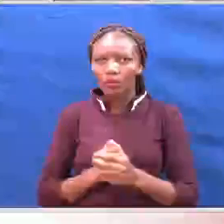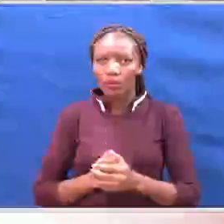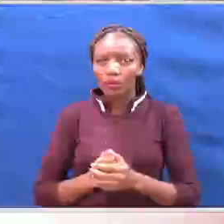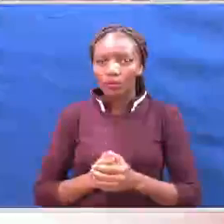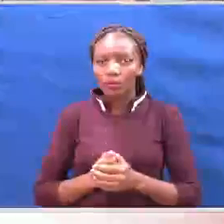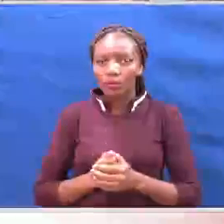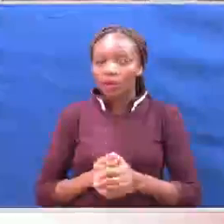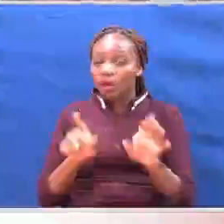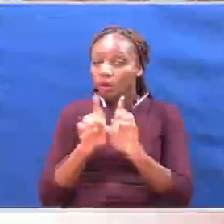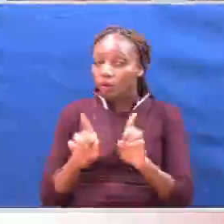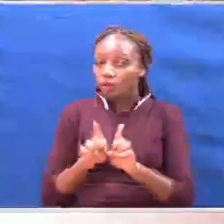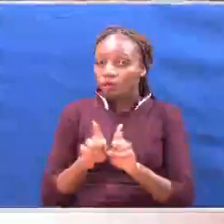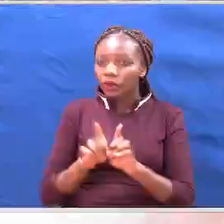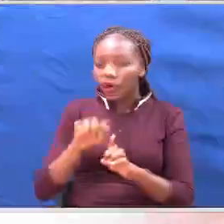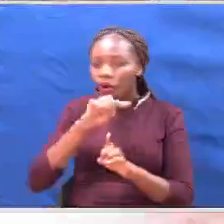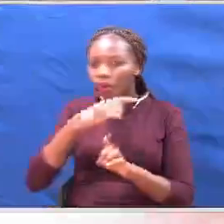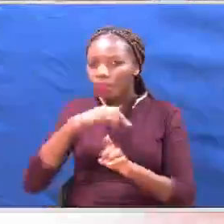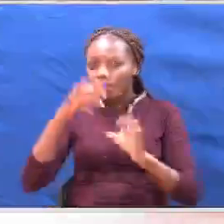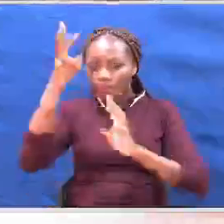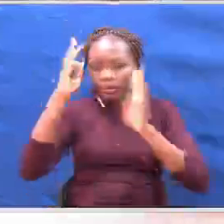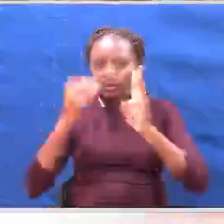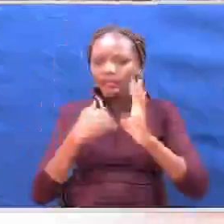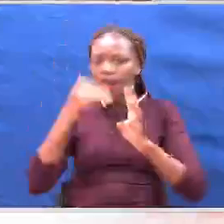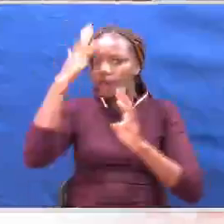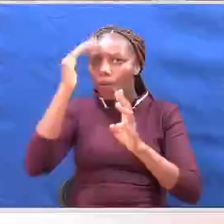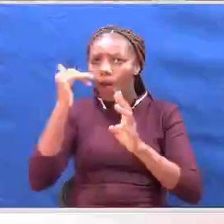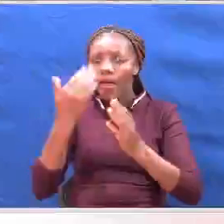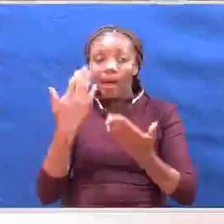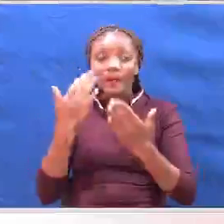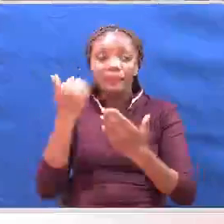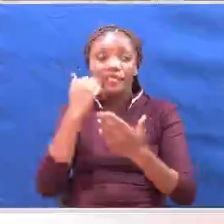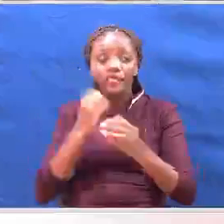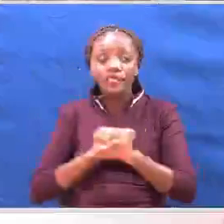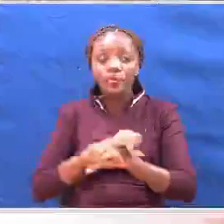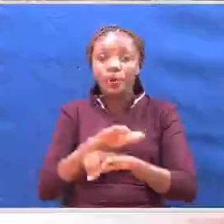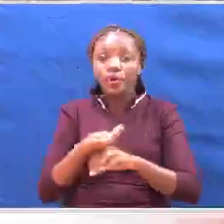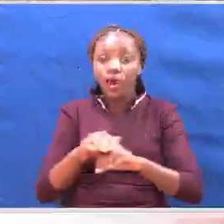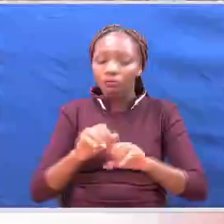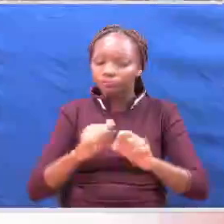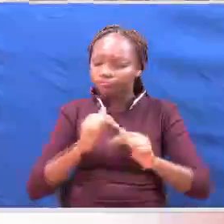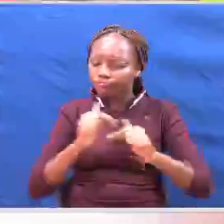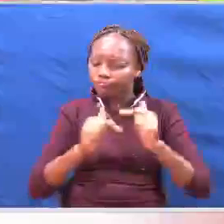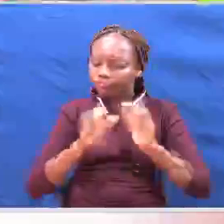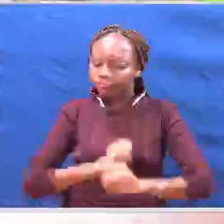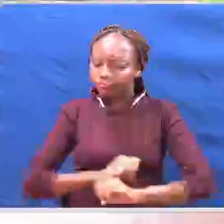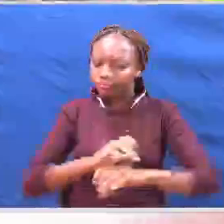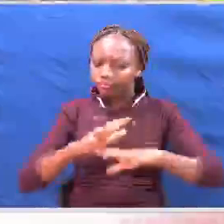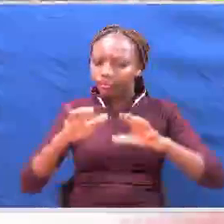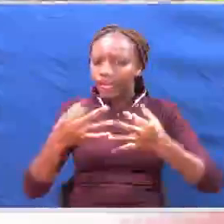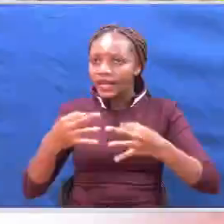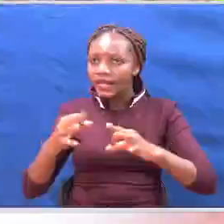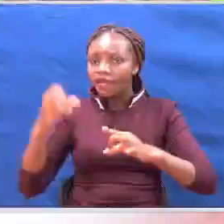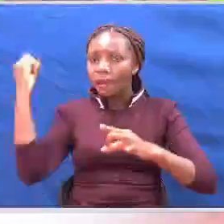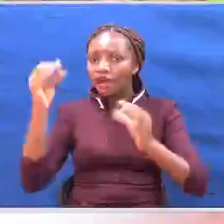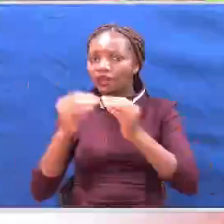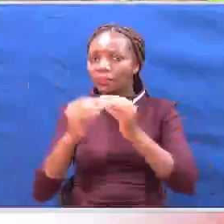buale hata hiyo kuna hu kuwa hua maizi ya virus vya corona vieka nchini iwo mikano ya